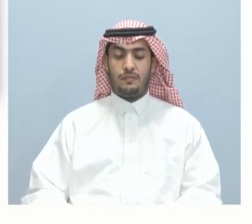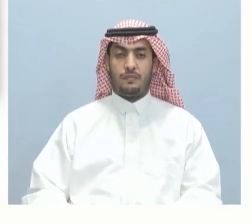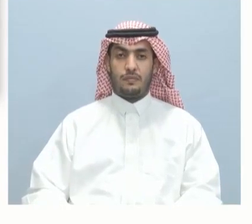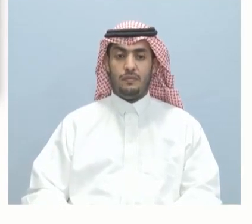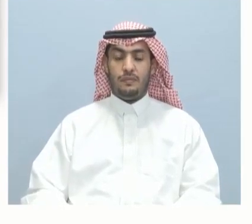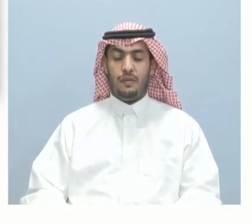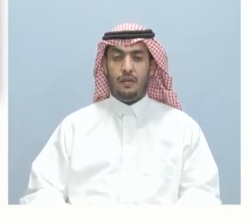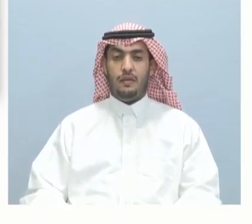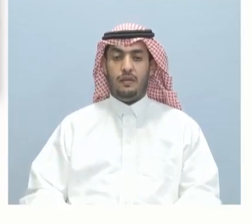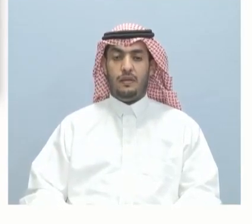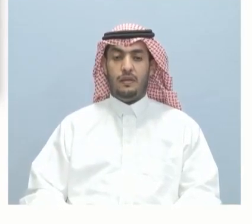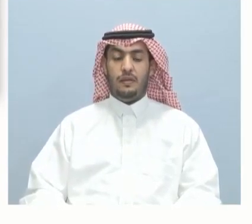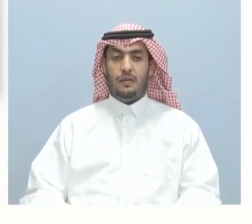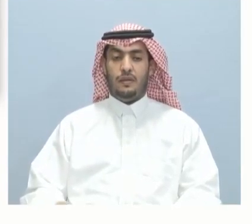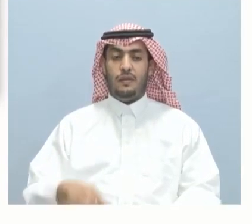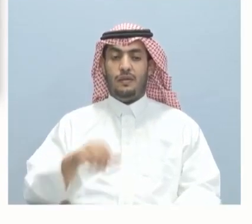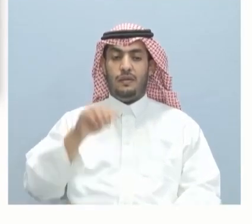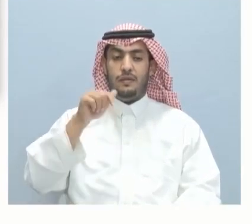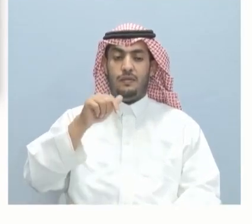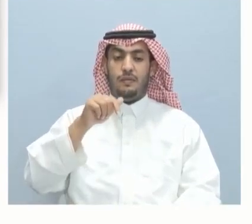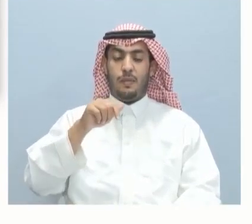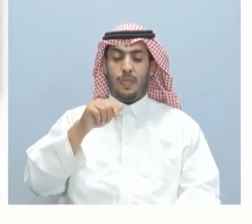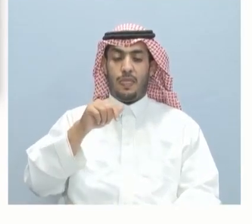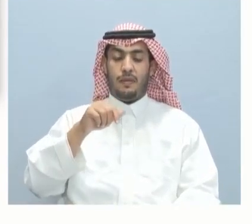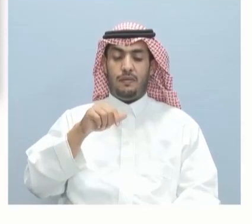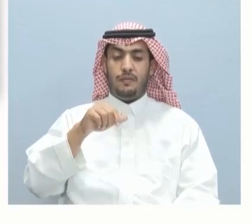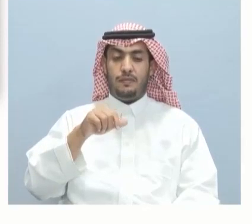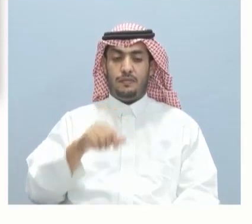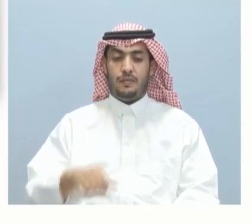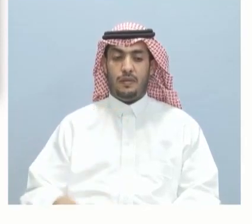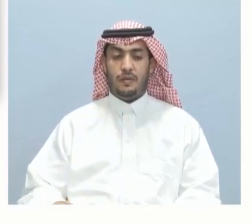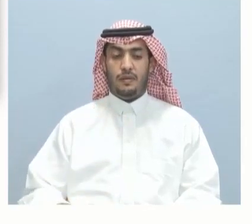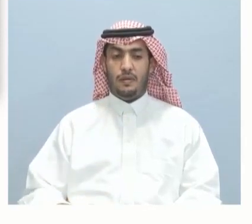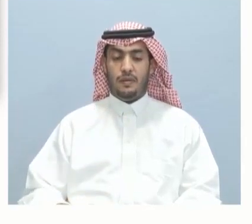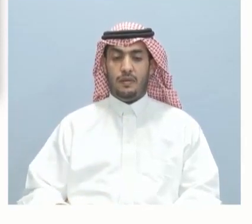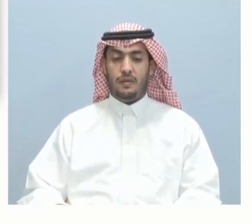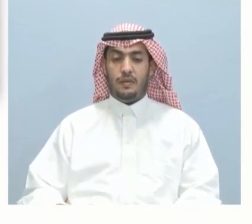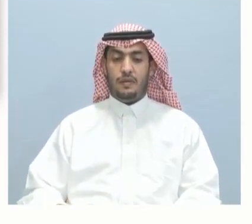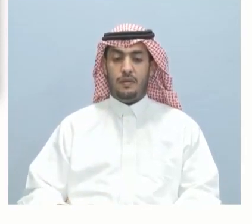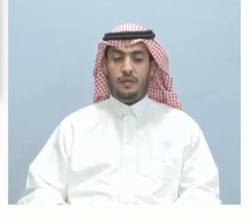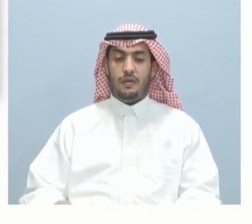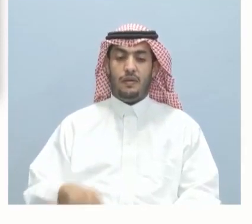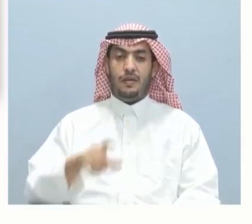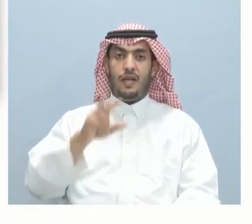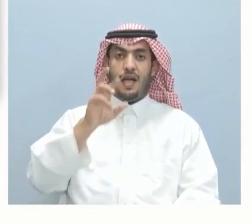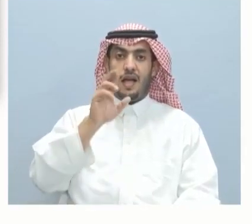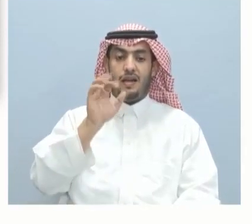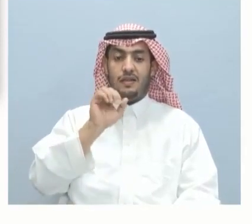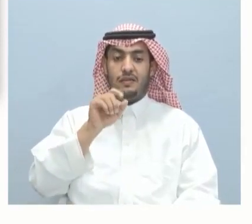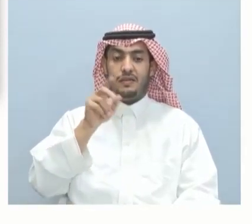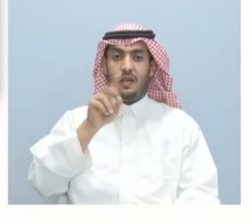المطلوبه طيب راح اطبق في هذه المعادله معي اذا راح تكون عندنا الار اس تساوي